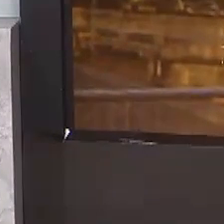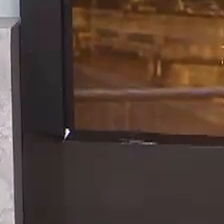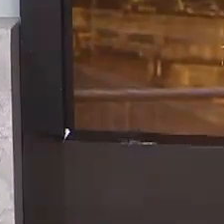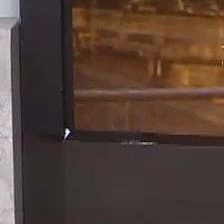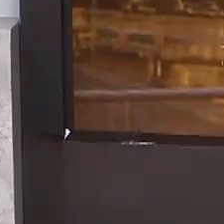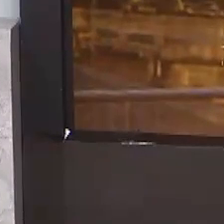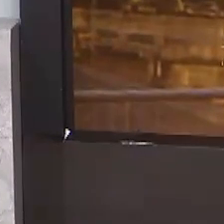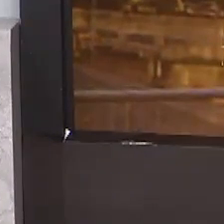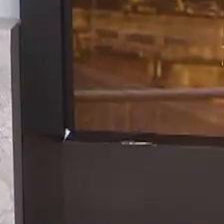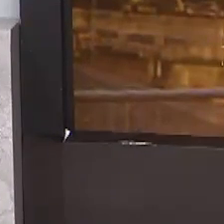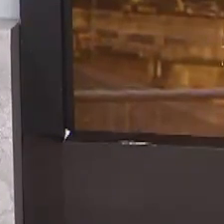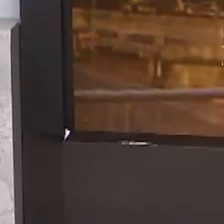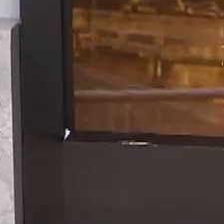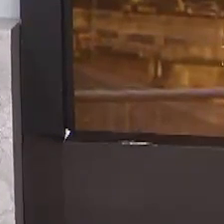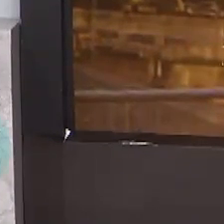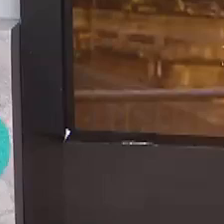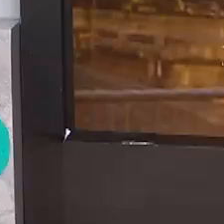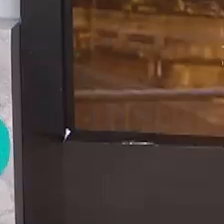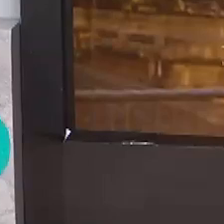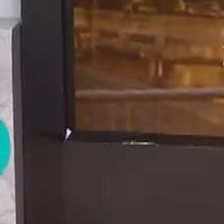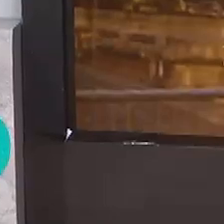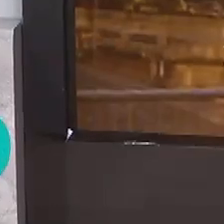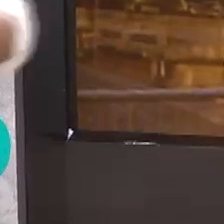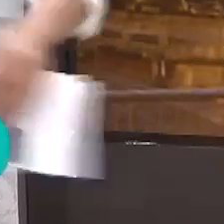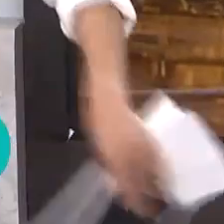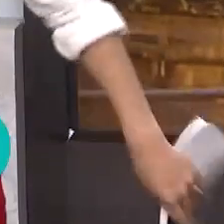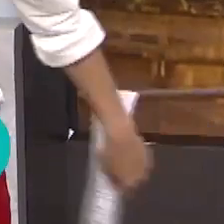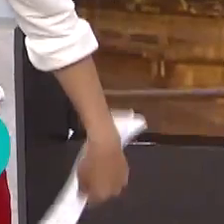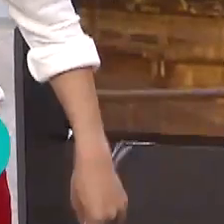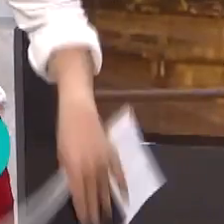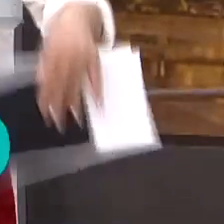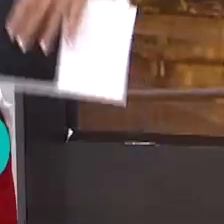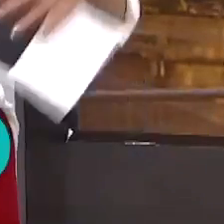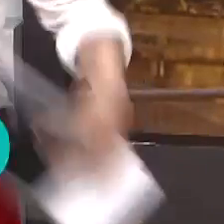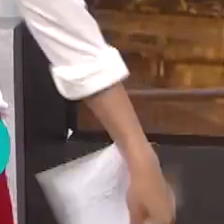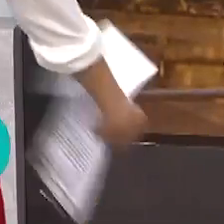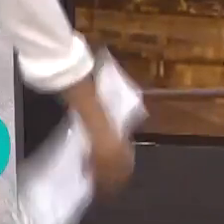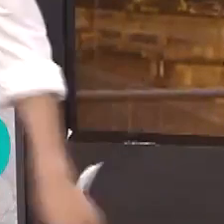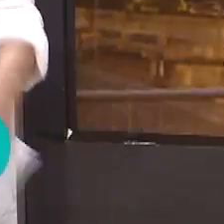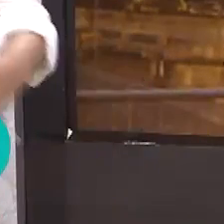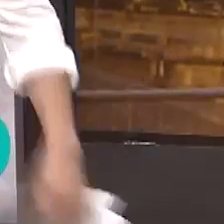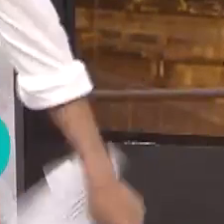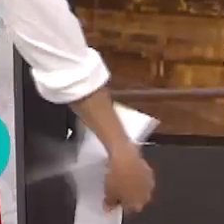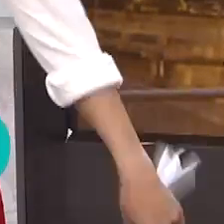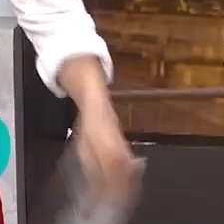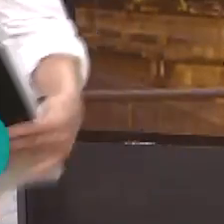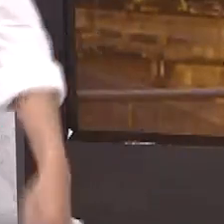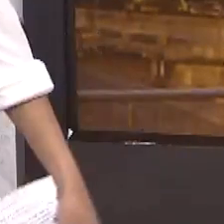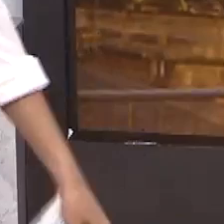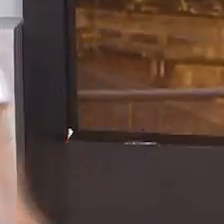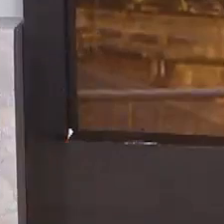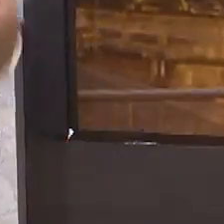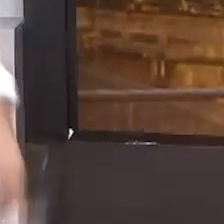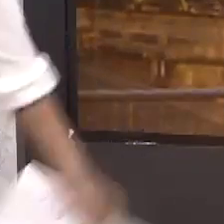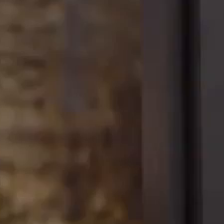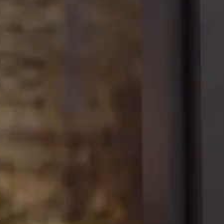ธีกรอีกหลายคนที ่ สลับสับเปลี่ยนหมุนเวียนมาโชว์หน้าตากัน ถูกต้องมาโชว์หน้าตาไม่ได้คือเรามาโชว์ความสามารถเราด้วย เฮ้ยจริงๆเหรอ ใช่ลิตาเล่นตล